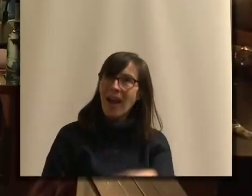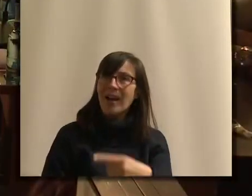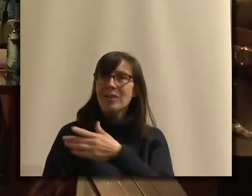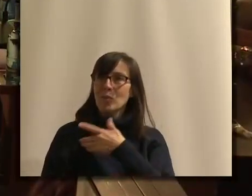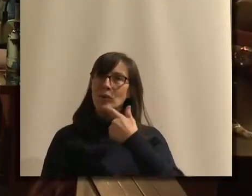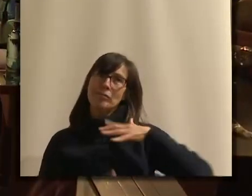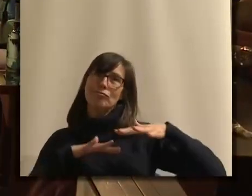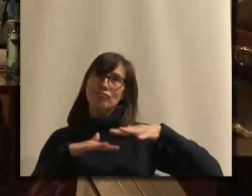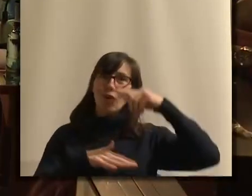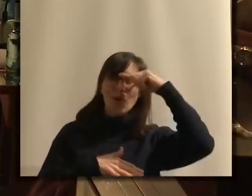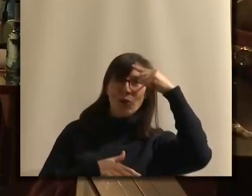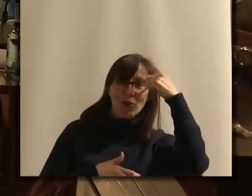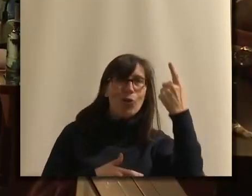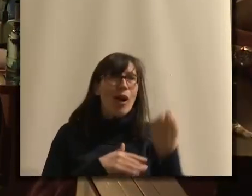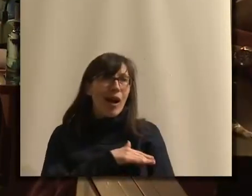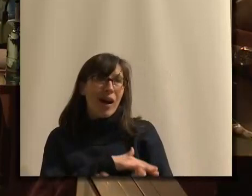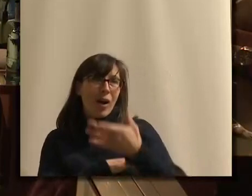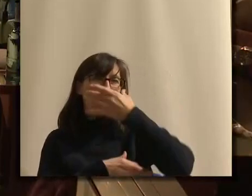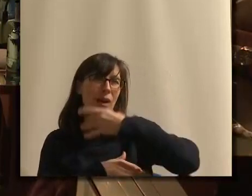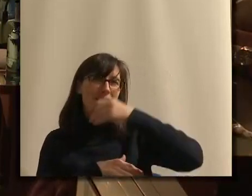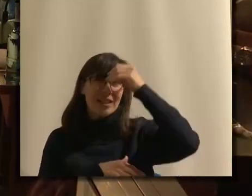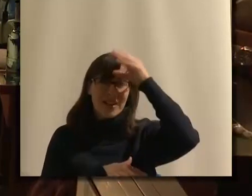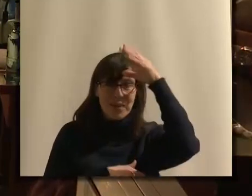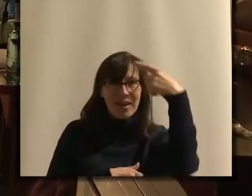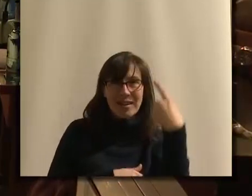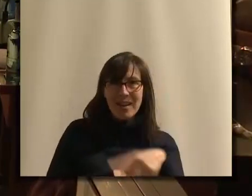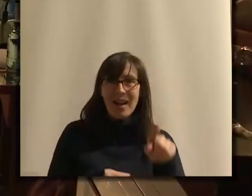molta activitat cultural, activitat de coneixement, i també hem de dir